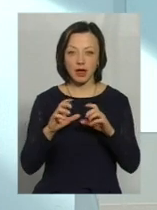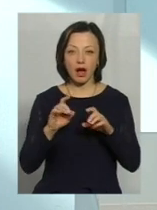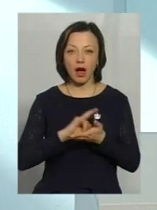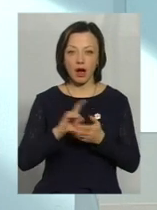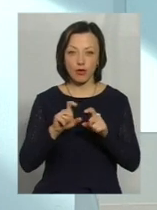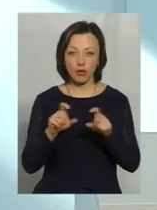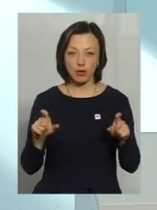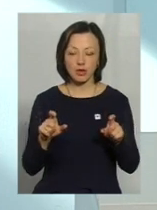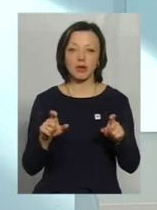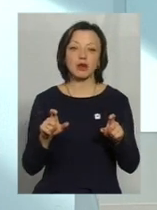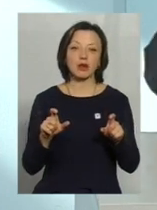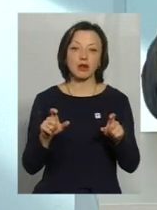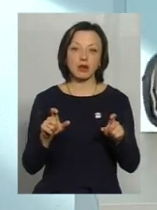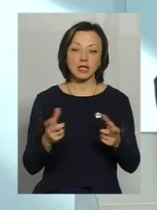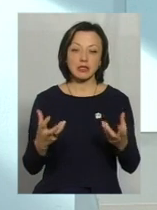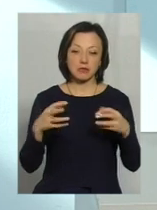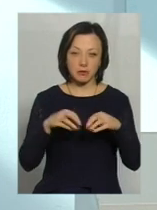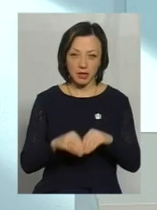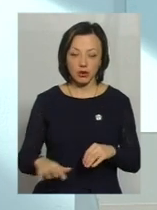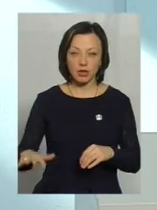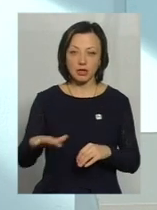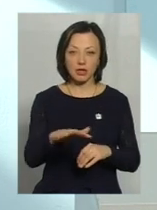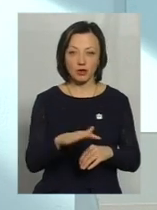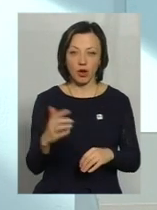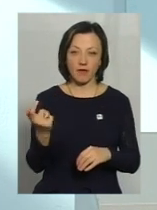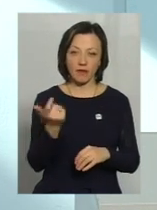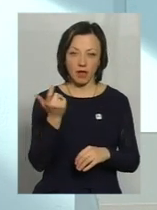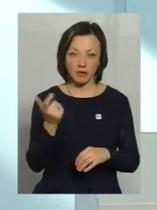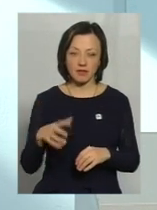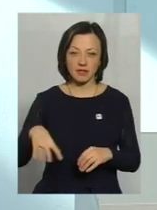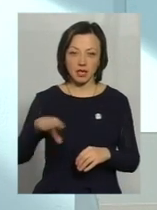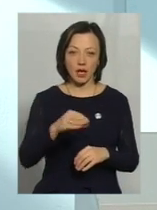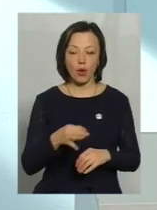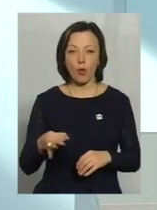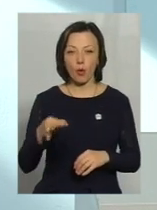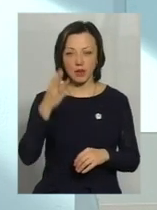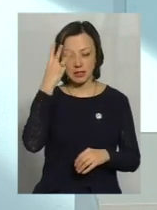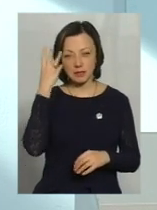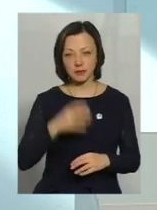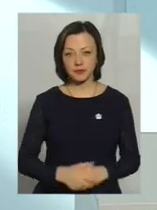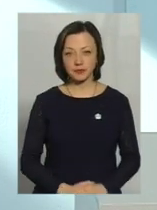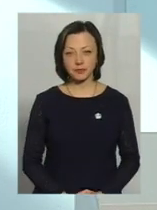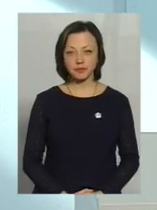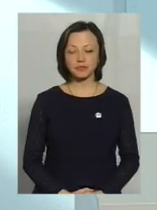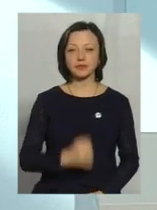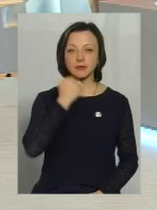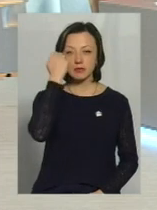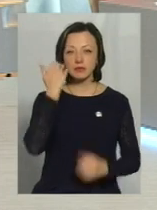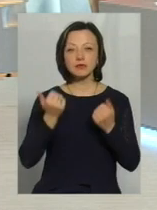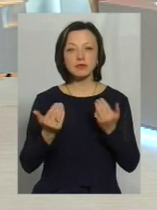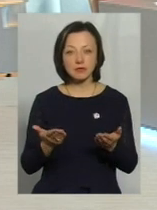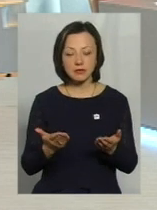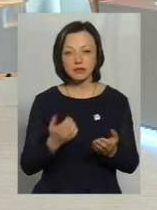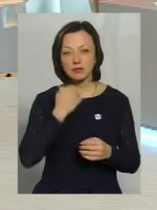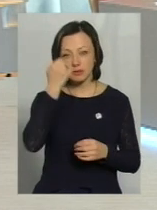аеропорт як об'єктом спільної територіальної власності всієї нашої хмельницької громади. Дякую, пане Валерій.